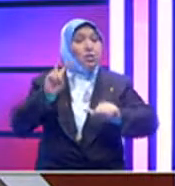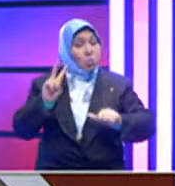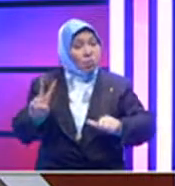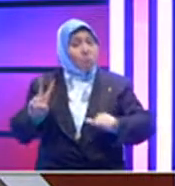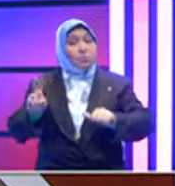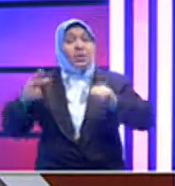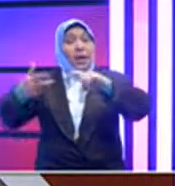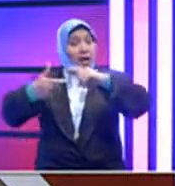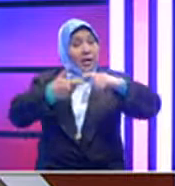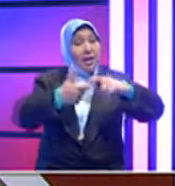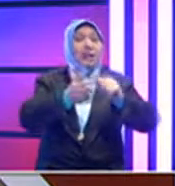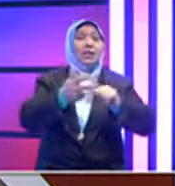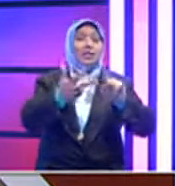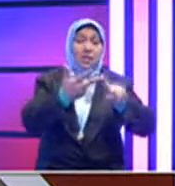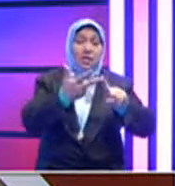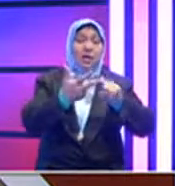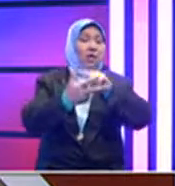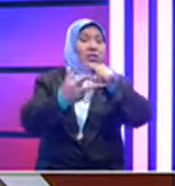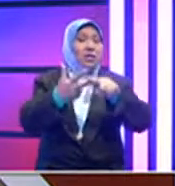kalian kita